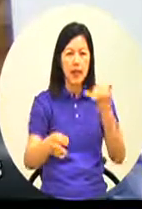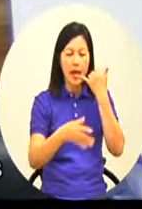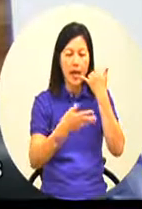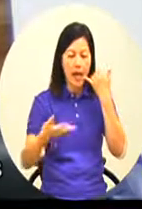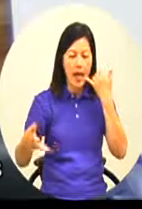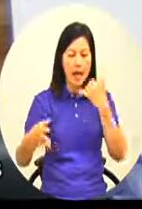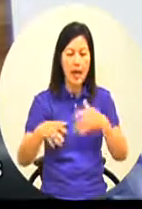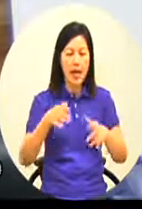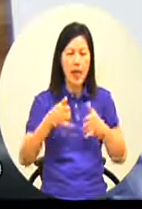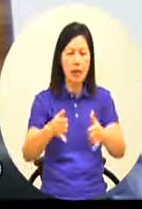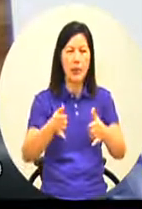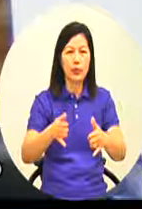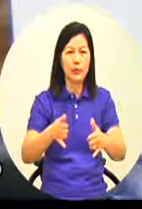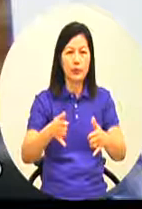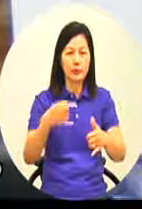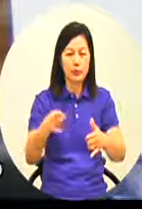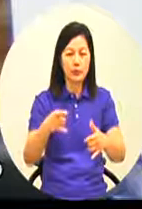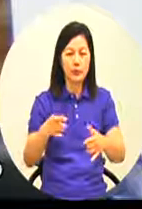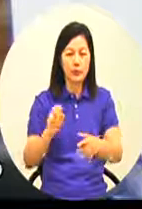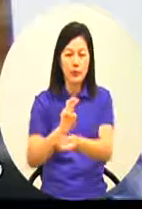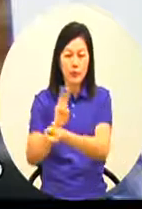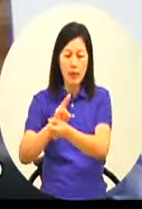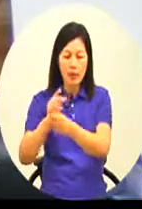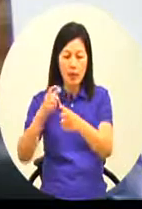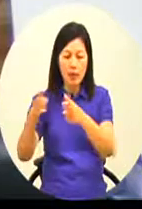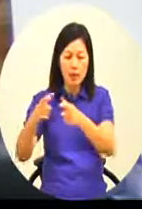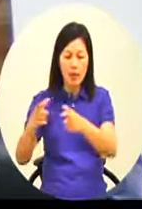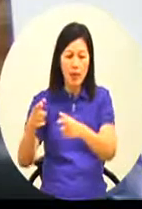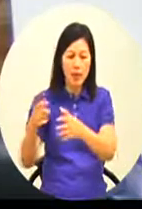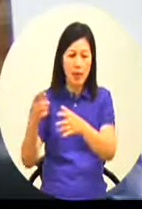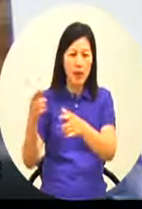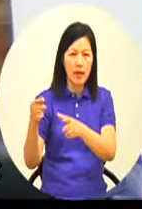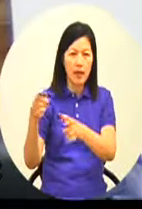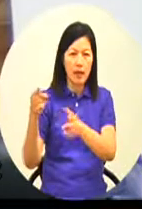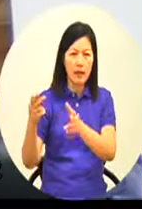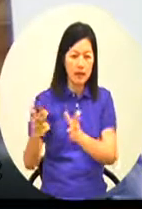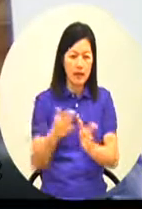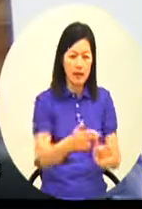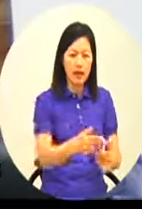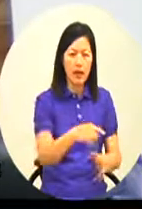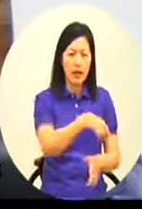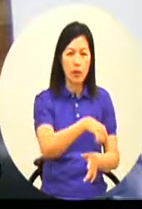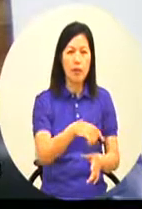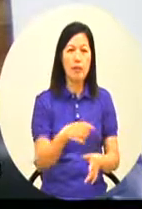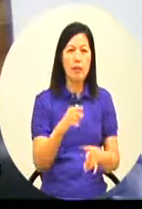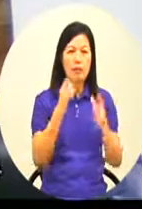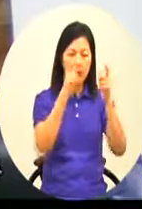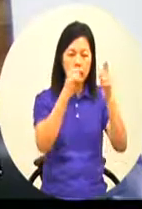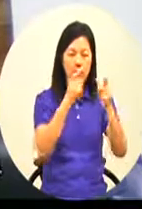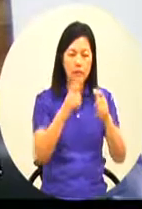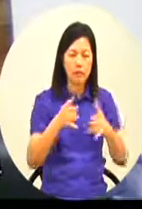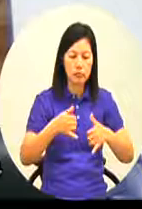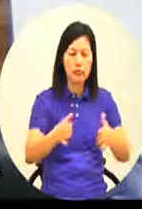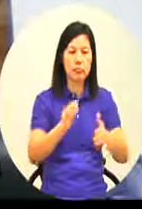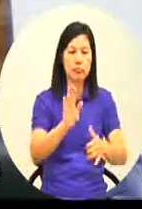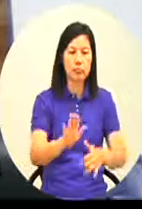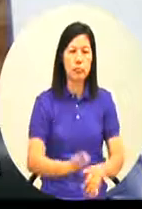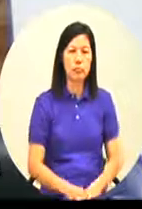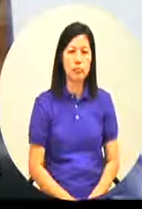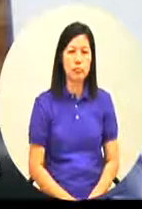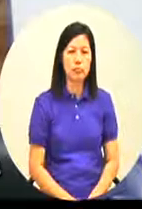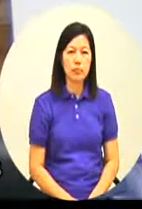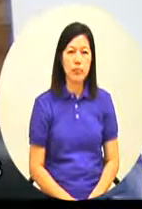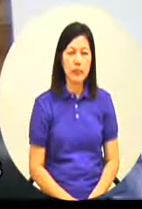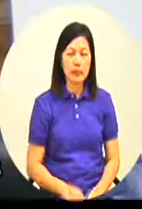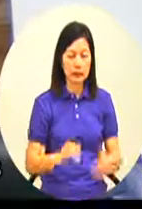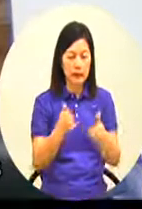我们林园人到高雄的一个必经的一个路段啦。那这一条道路呢，相信我们之前我们所有的议会